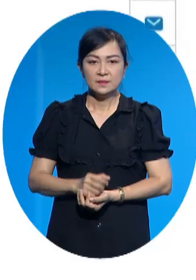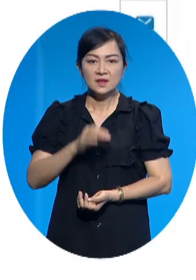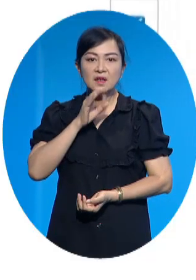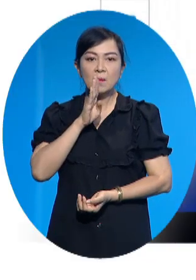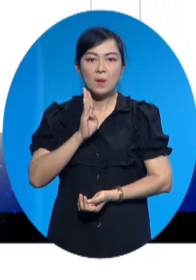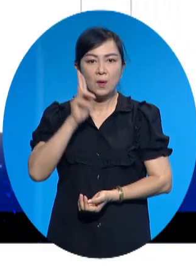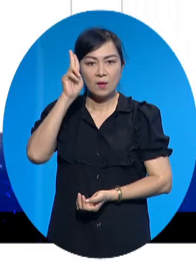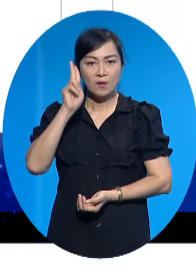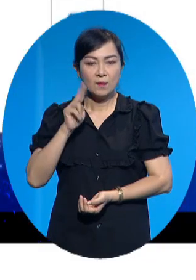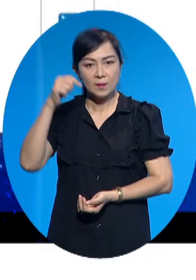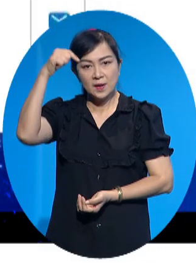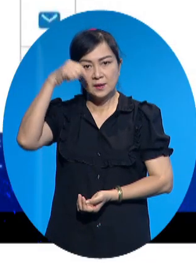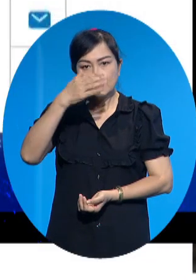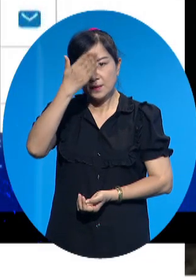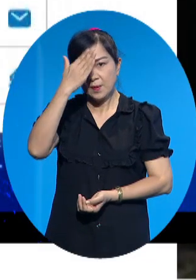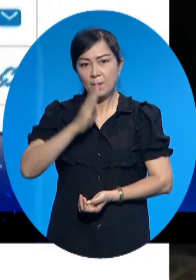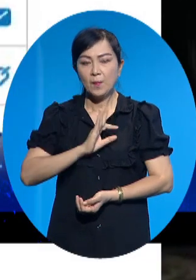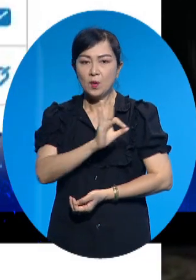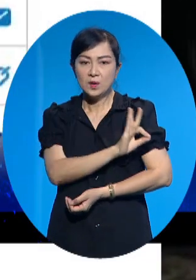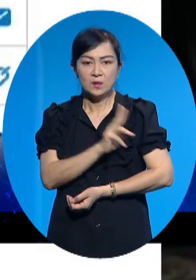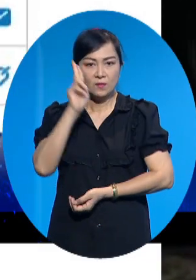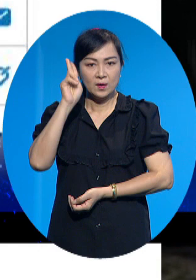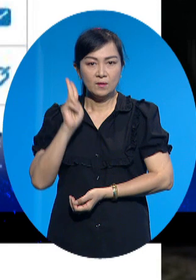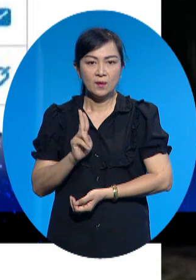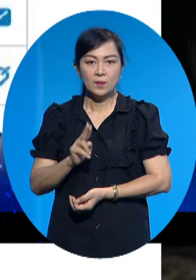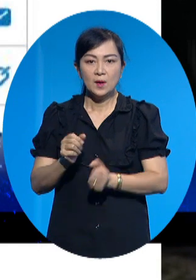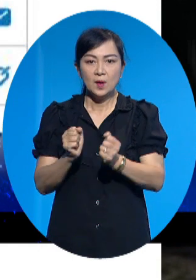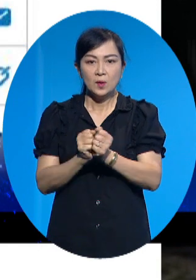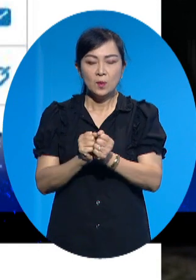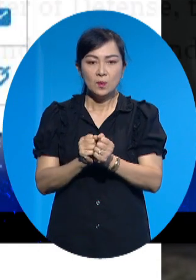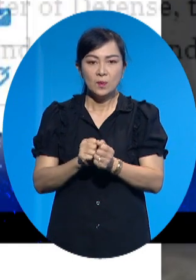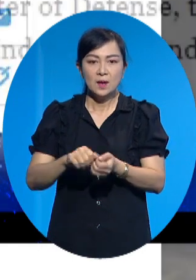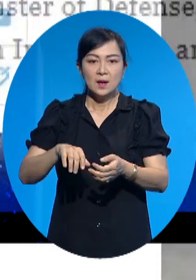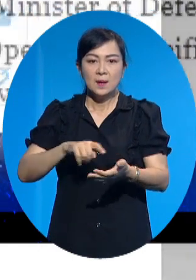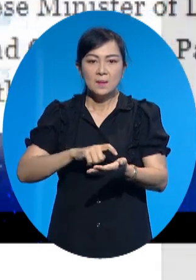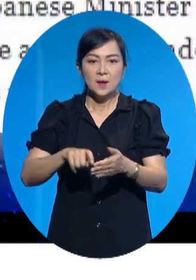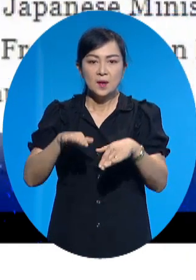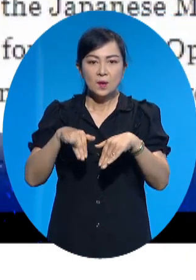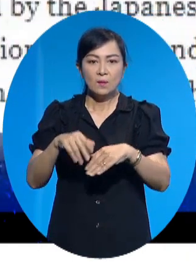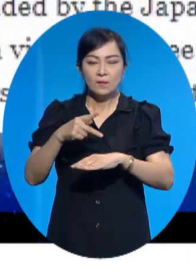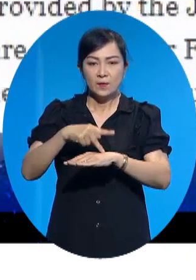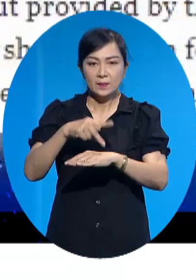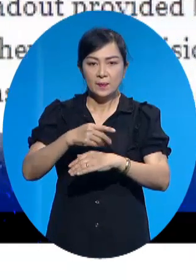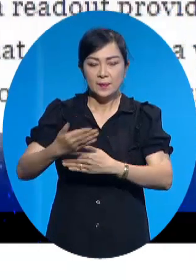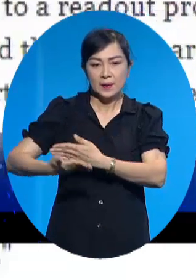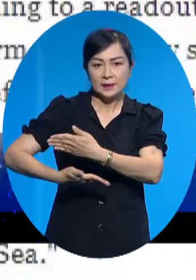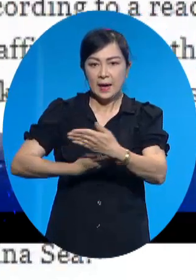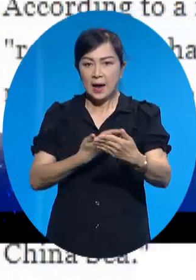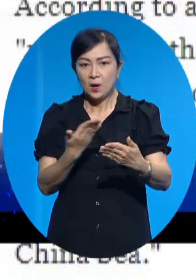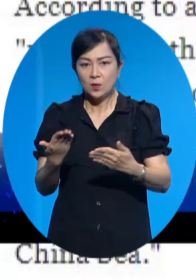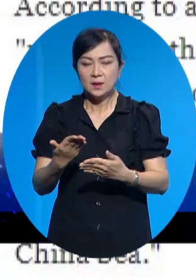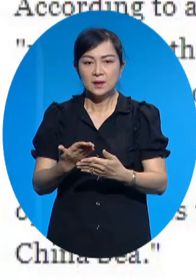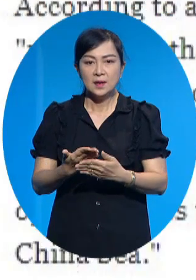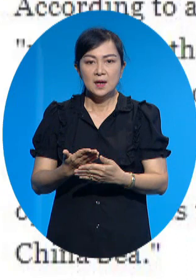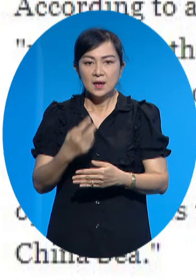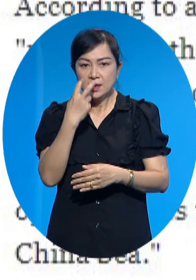Thông báo của Bộ Quốc phòng Nhật Bản cho biết, Bộ trưởng Quốc phòng nước này đã cùng những người đồng cấp Mỹ, Australia và Philippines thảo luận và cùng